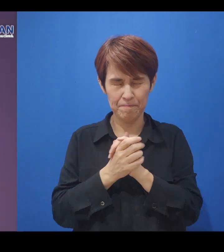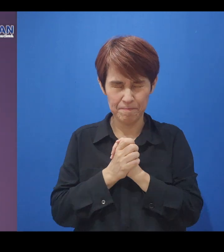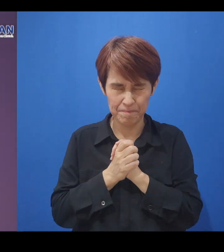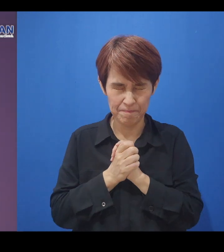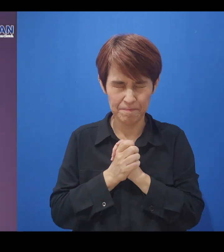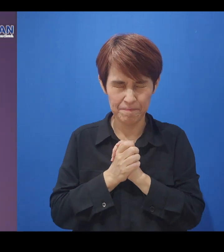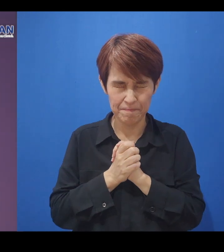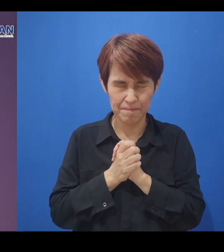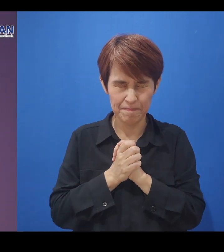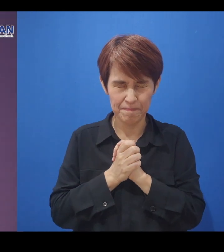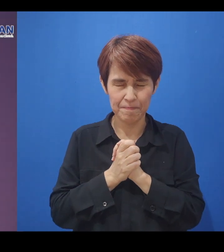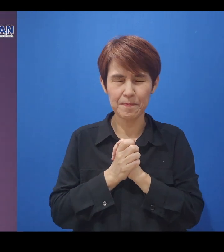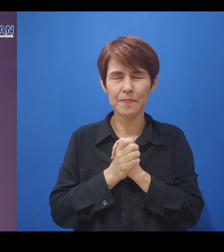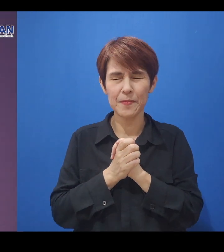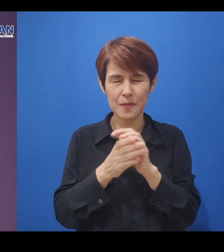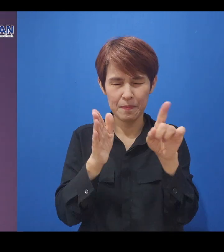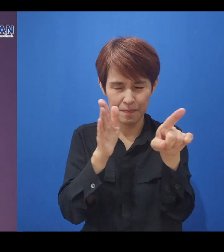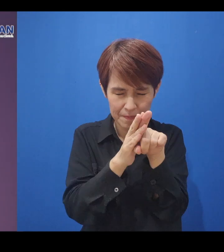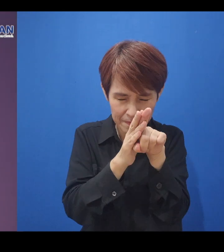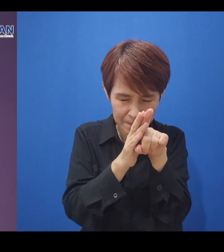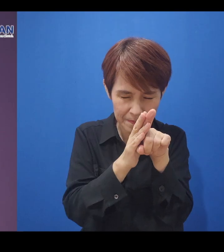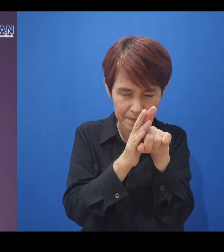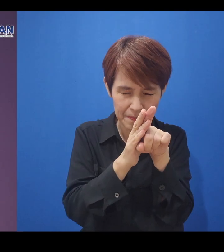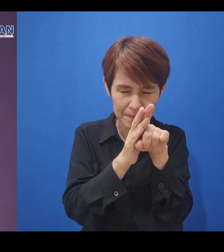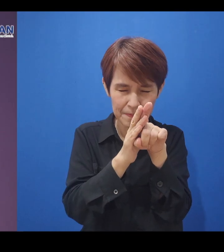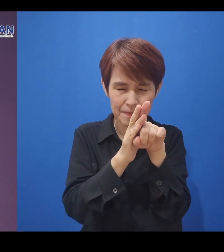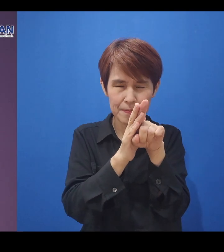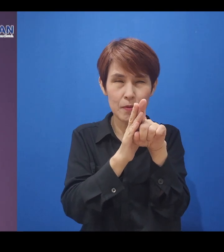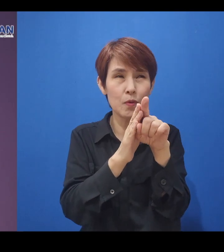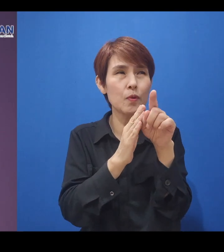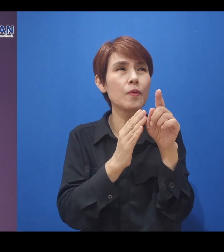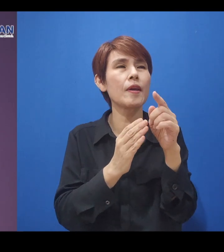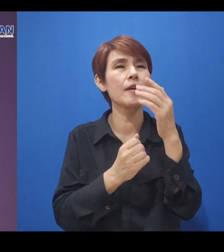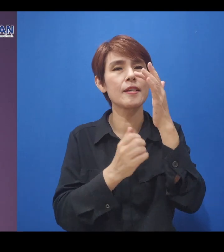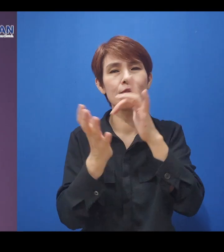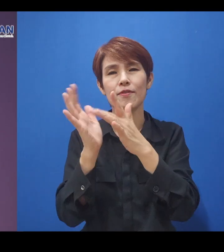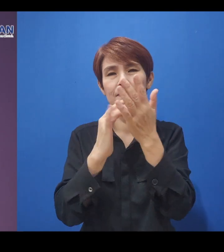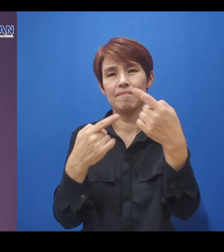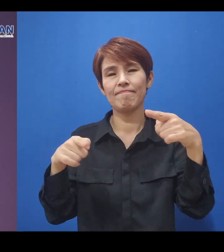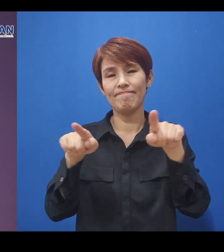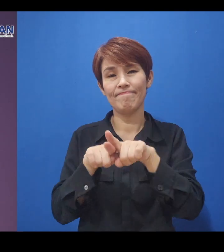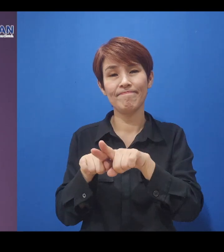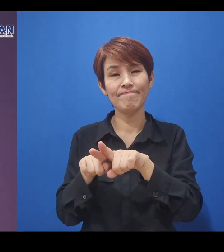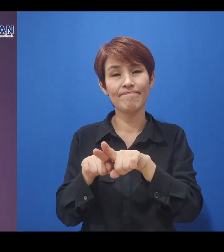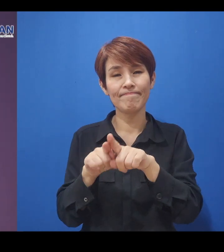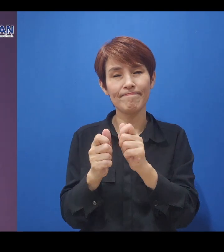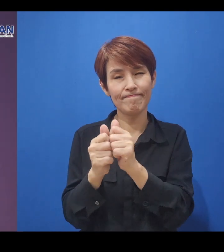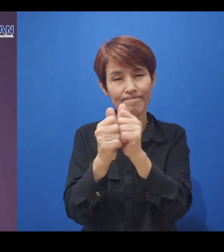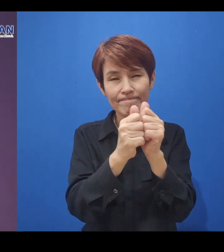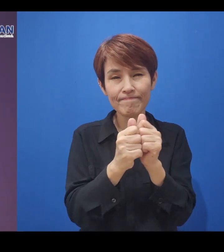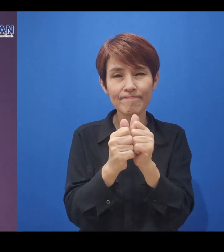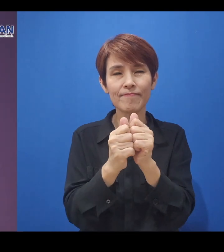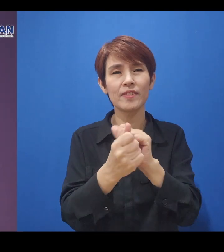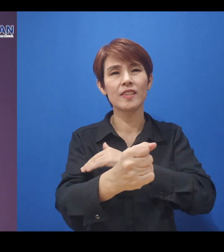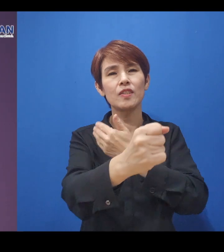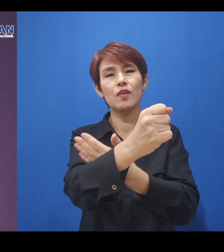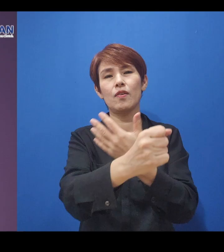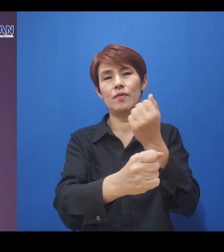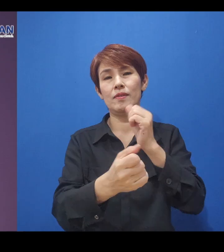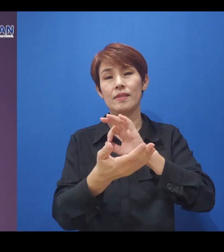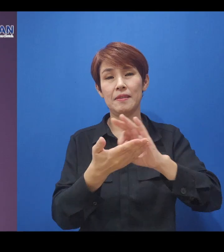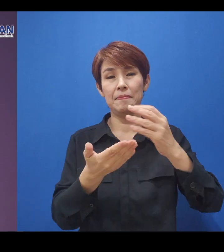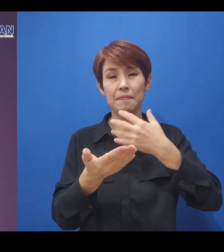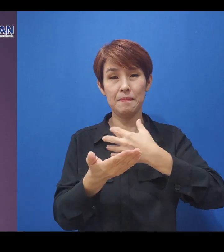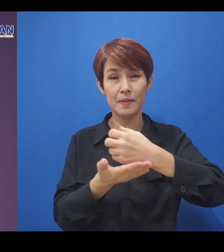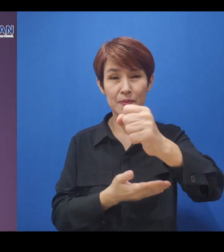기도하고 의지하고 신뢰하고 예수님과 동행하면서 하나님의 능력으로 쓰임받는